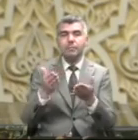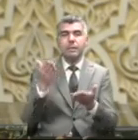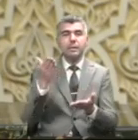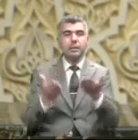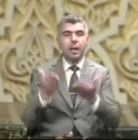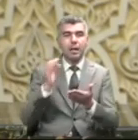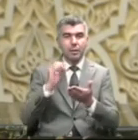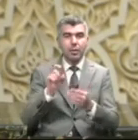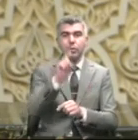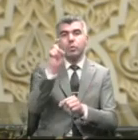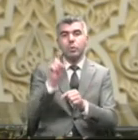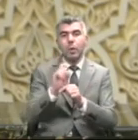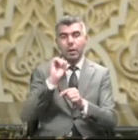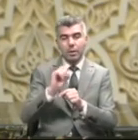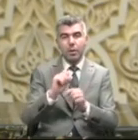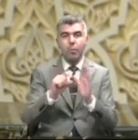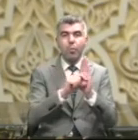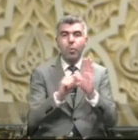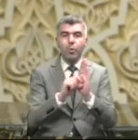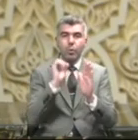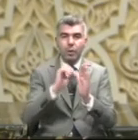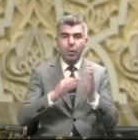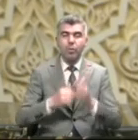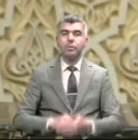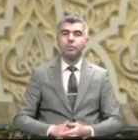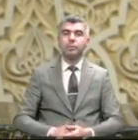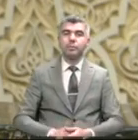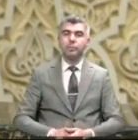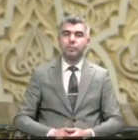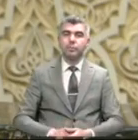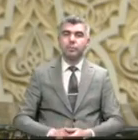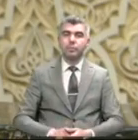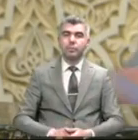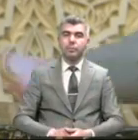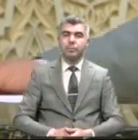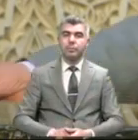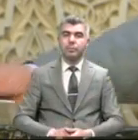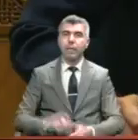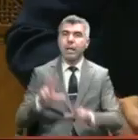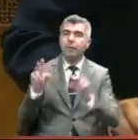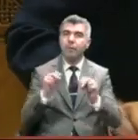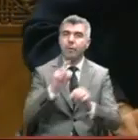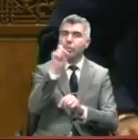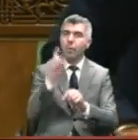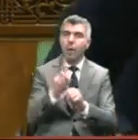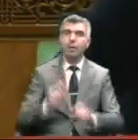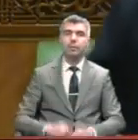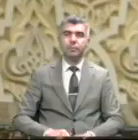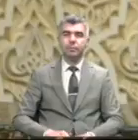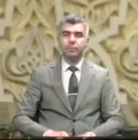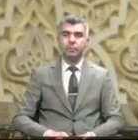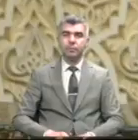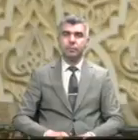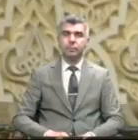اطار طرح السؤال المتعلق بموضوع تطوير صناعه السيارات بالمغرب نفس السؤال سيد الرئيس نفس